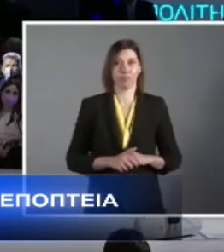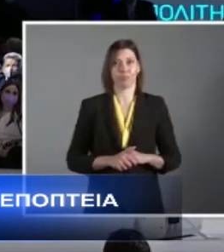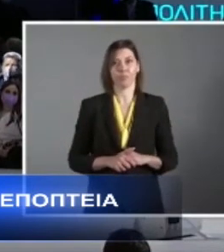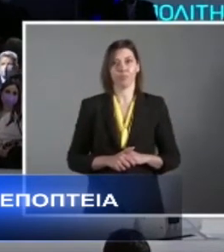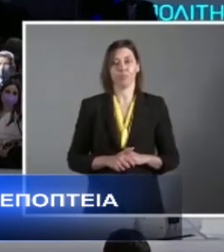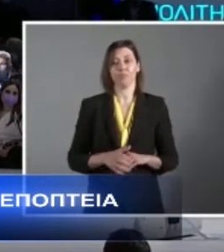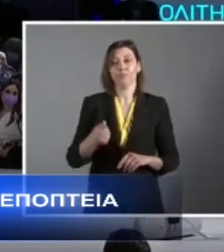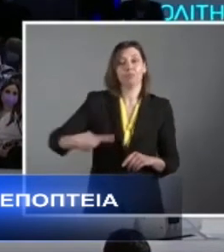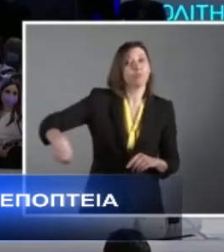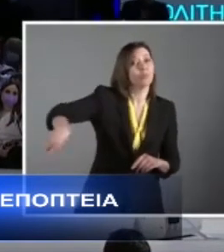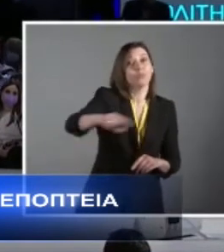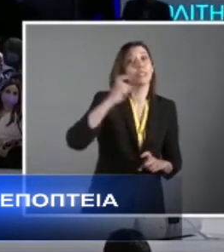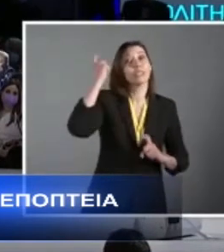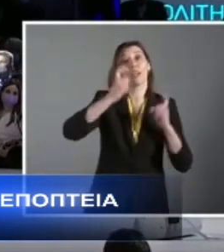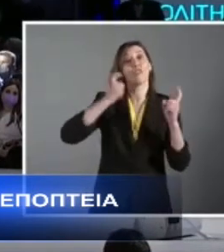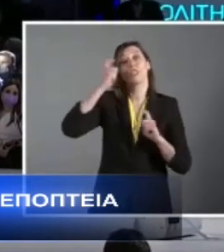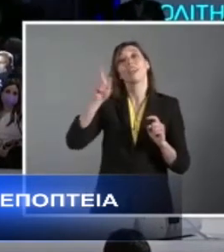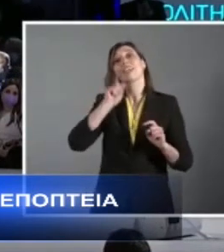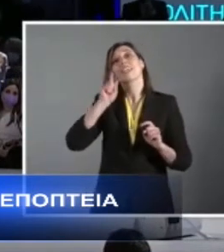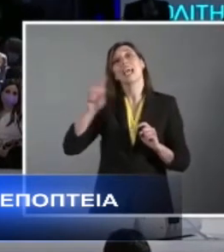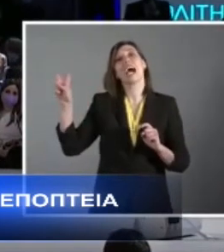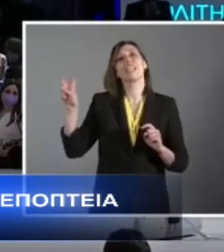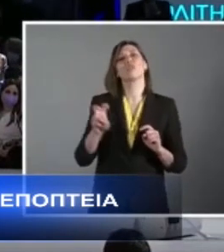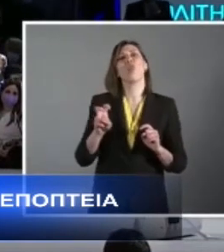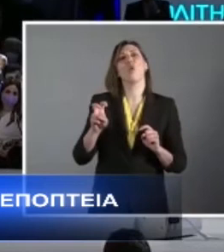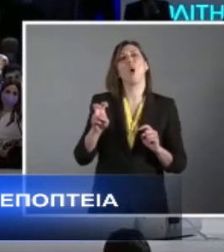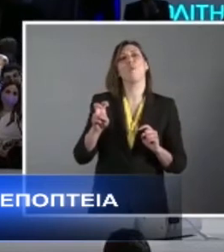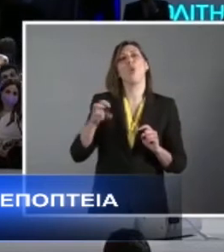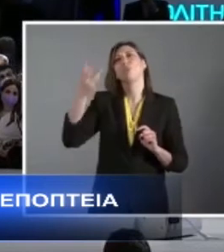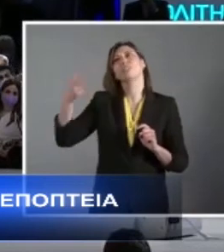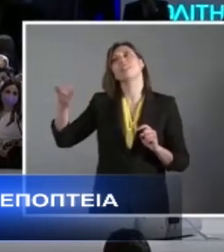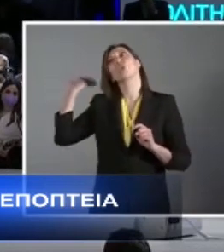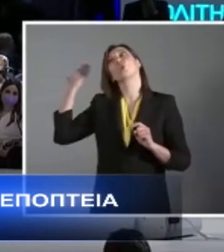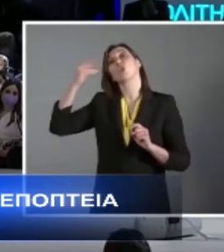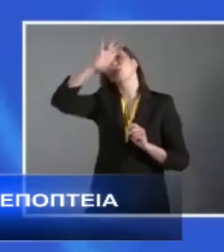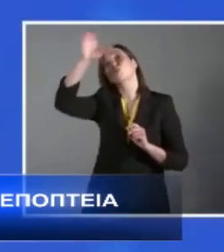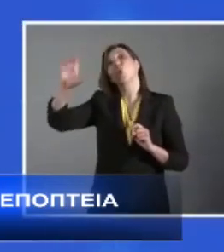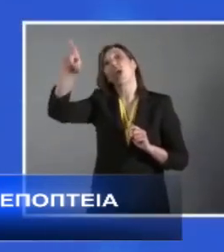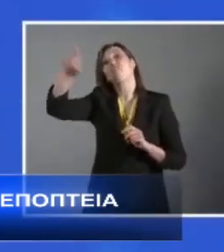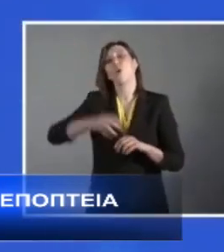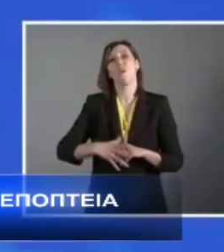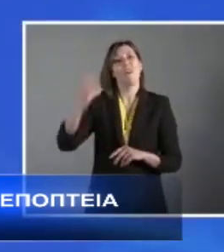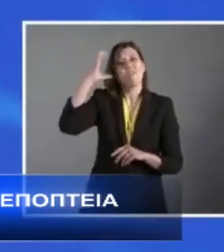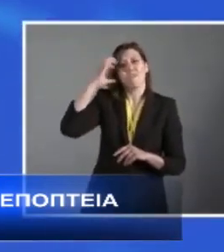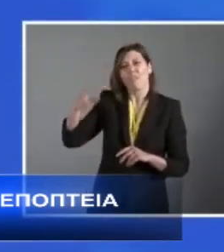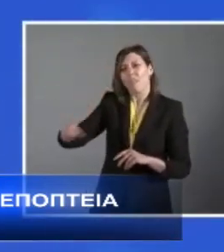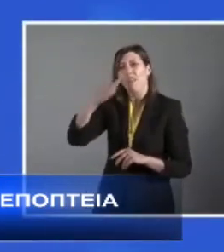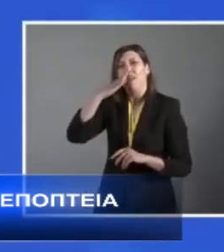Για σκεφτείτε λίγο την κυρία Χριστοδουλοπούλου στον Εύρο. Για σκεφτείτε λίγο τον κύριο Πολάκη στην